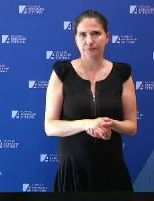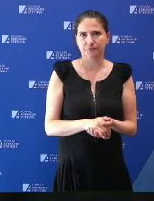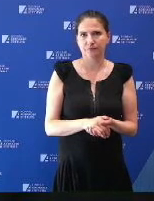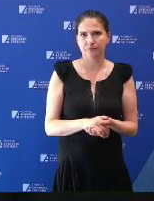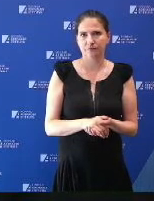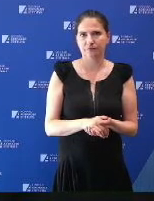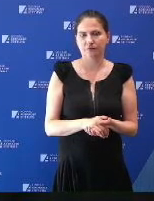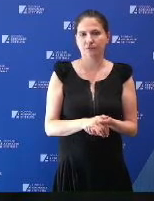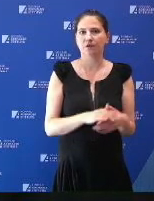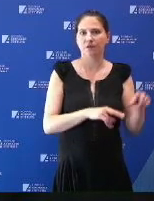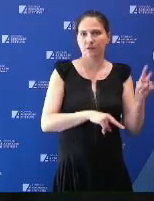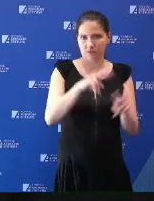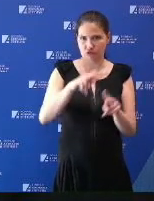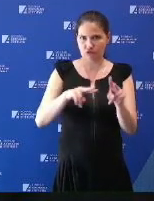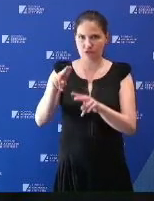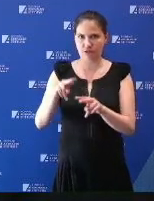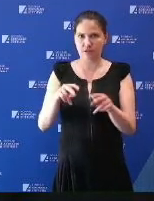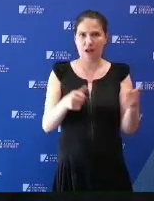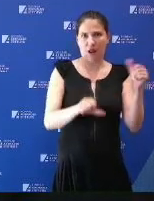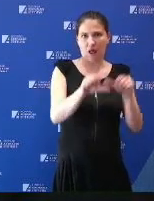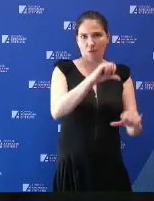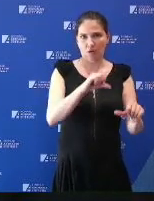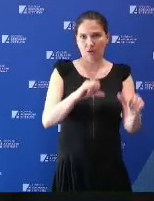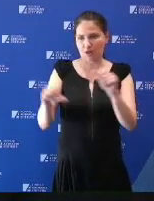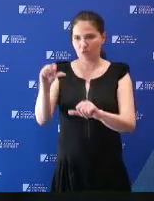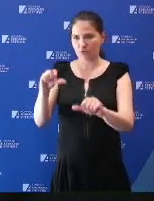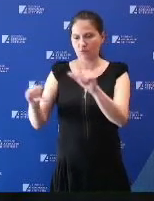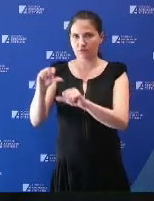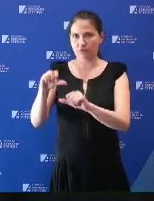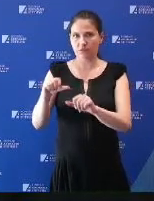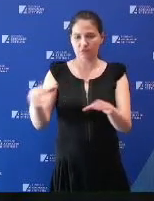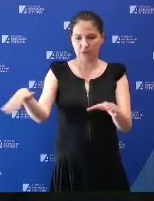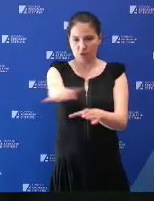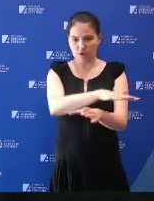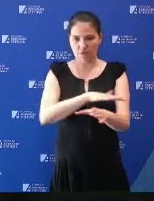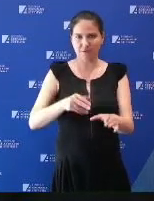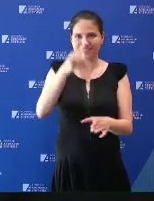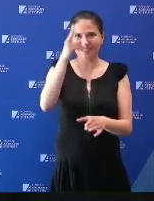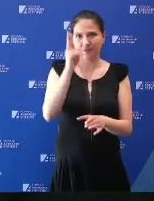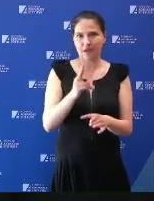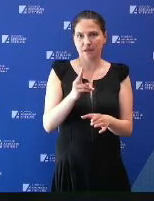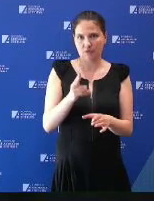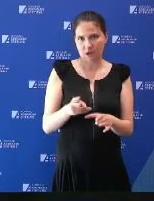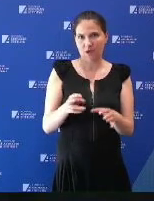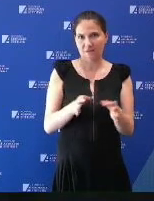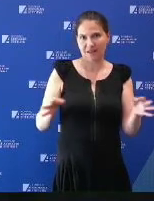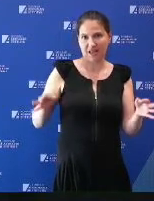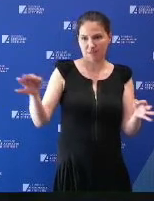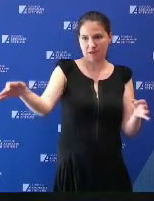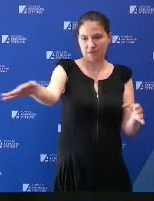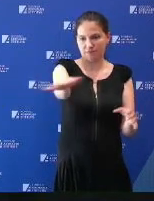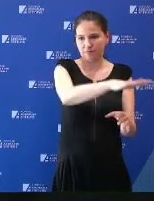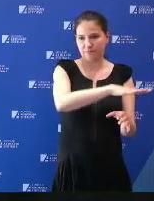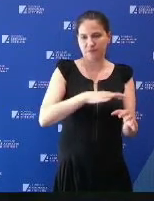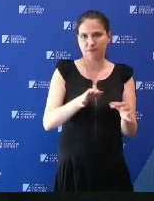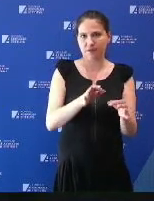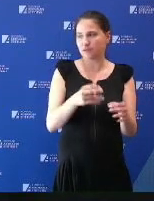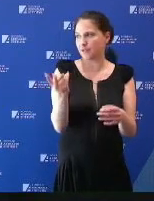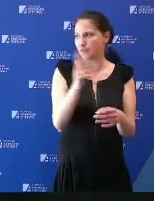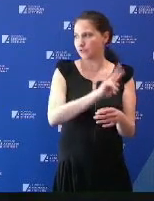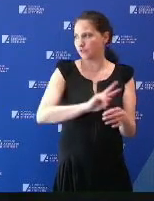unseren verschiedenen Laboren. Also unsere Umgebung hat über 2000 Quadratmeter, wo wir in 8 Laboren